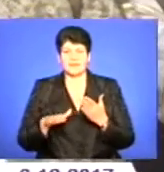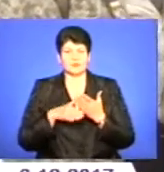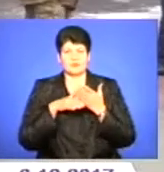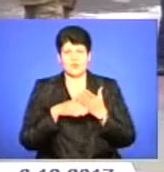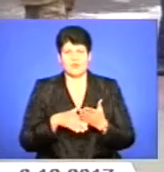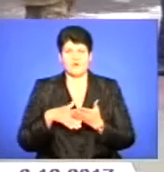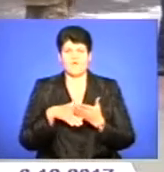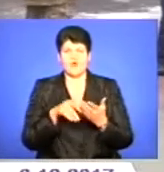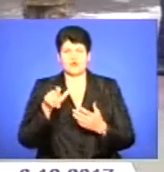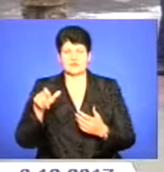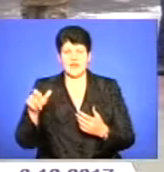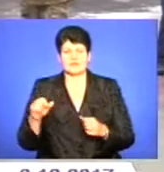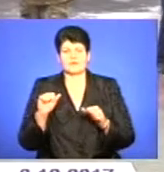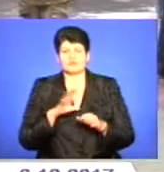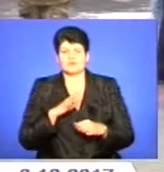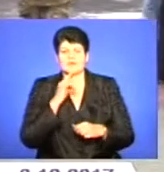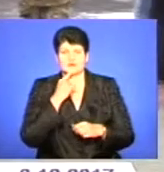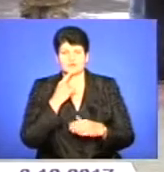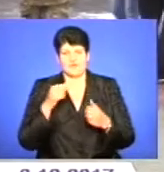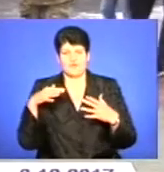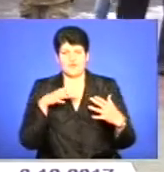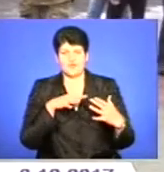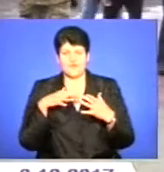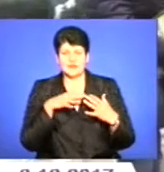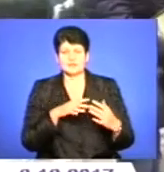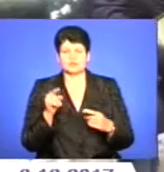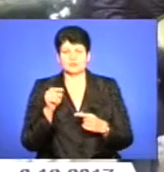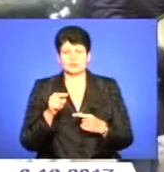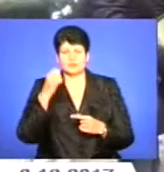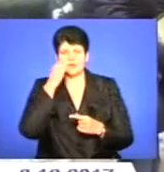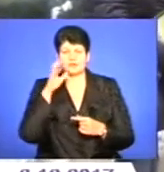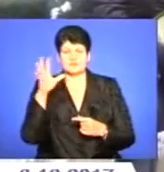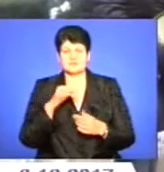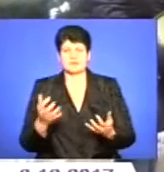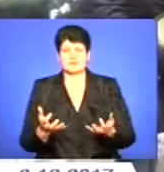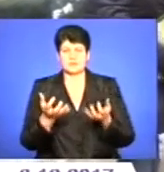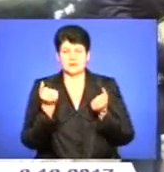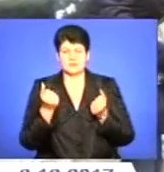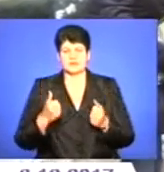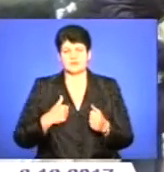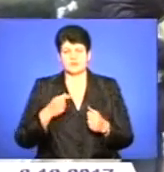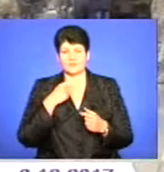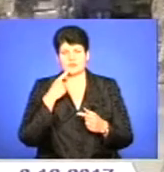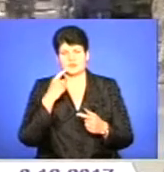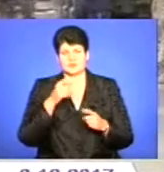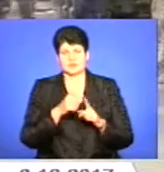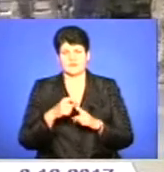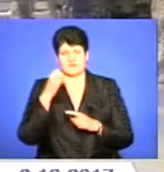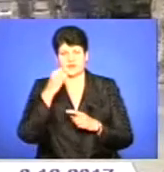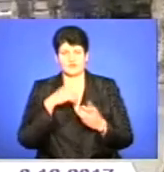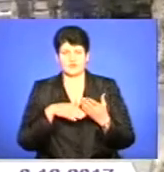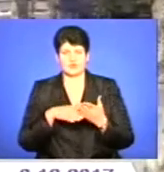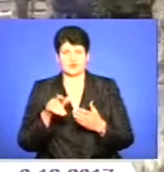було б значно складніше. Тому благодійникам вдячні за підтримку. А військові ж натомість висловлювали слова вдячності волонтерам. Сьогодні в